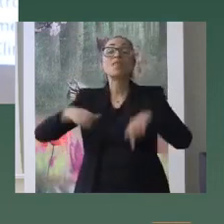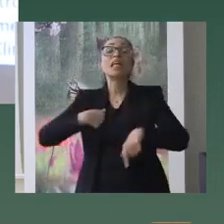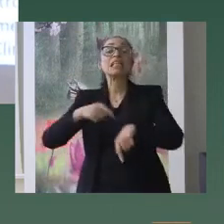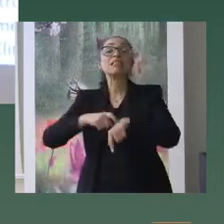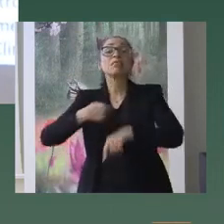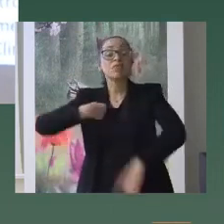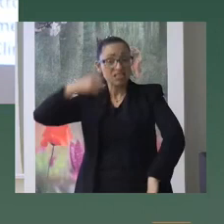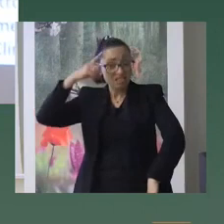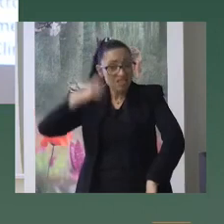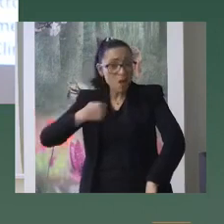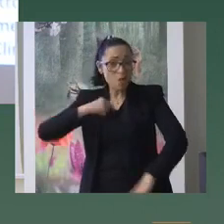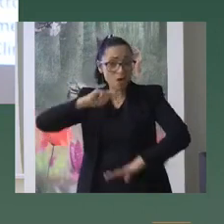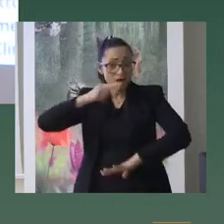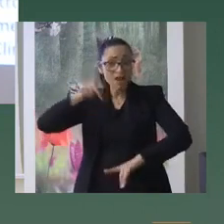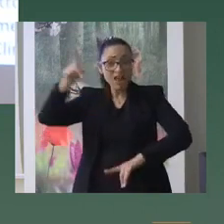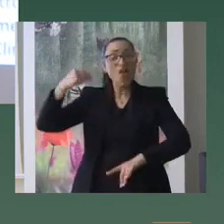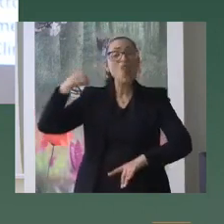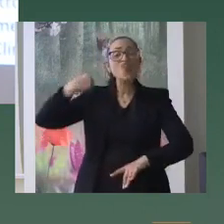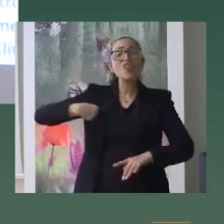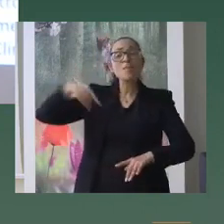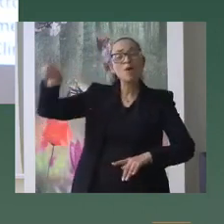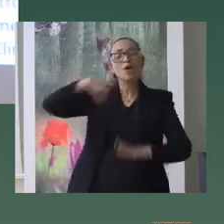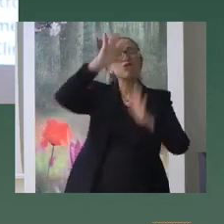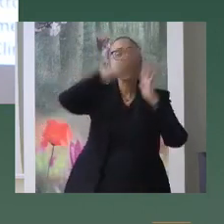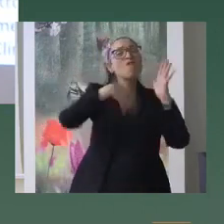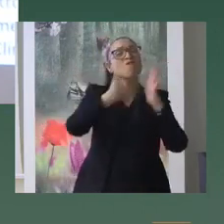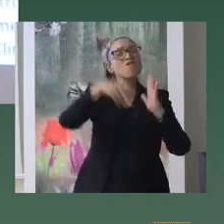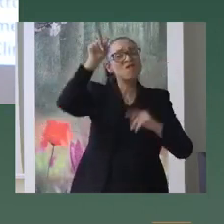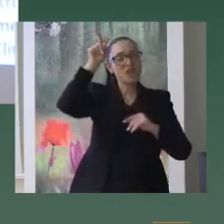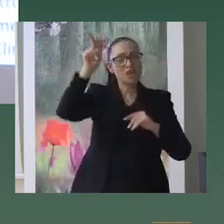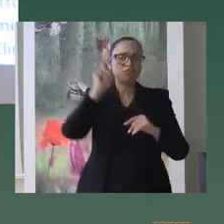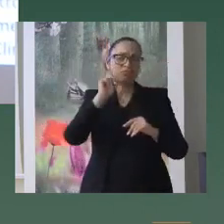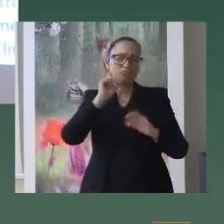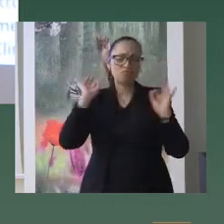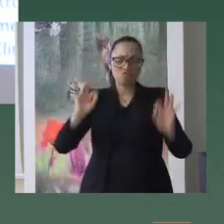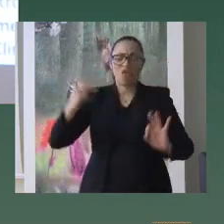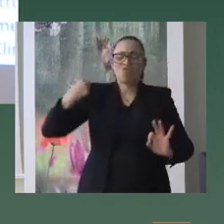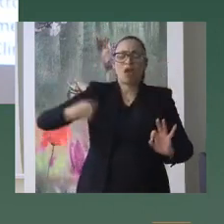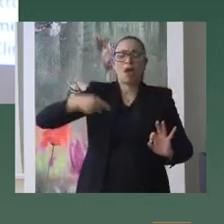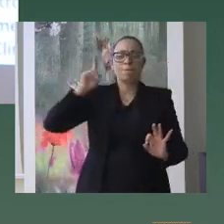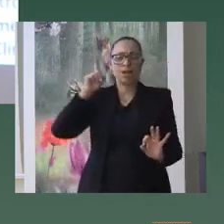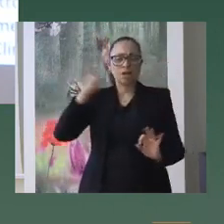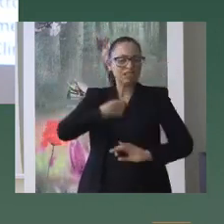ότι η Δήμαρχος Βαρκελόνης, μια πολύ δυναμική Δήμαρχος,